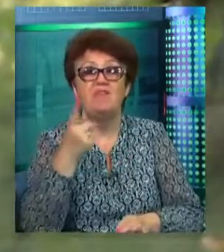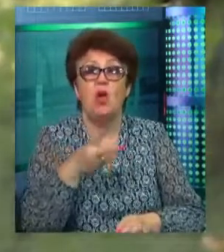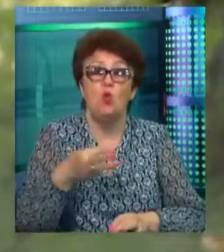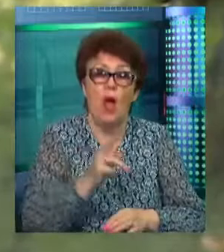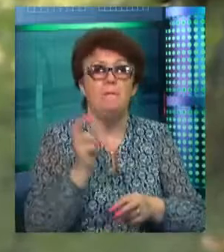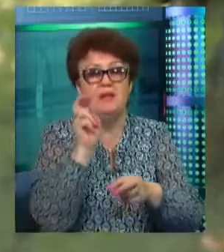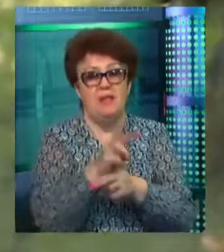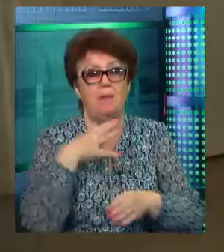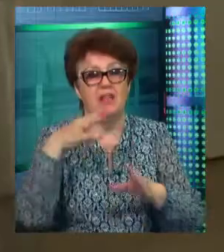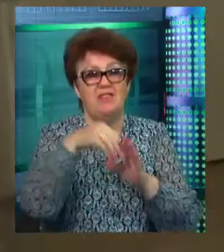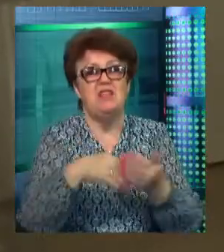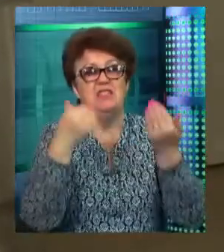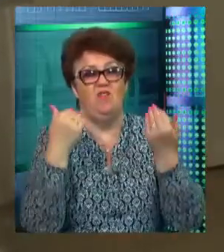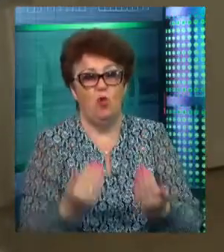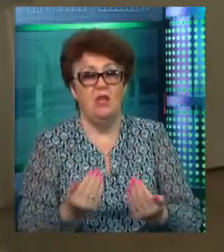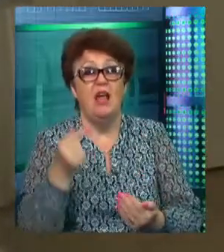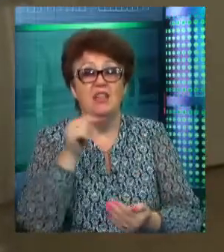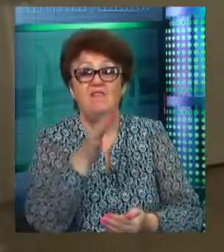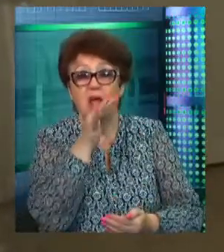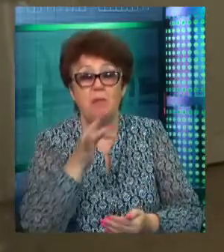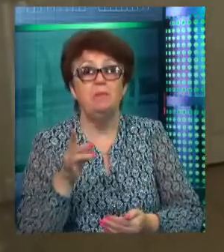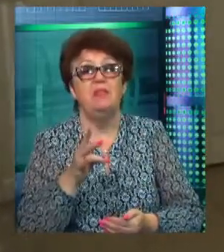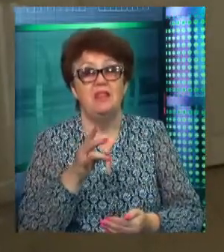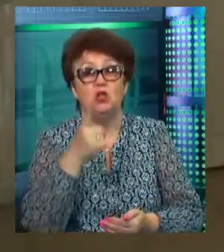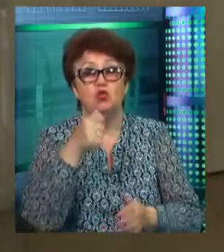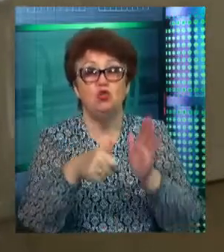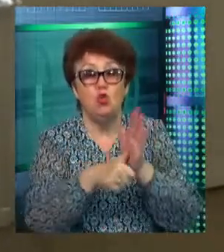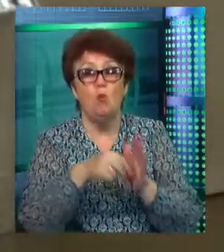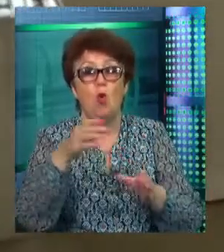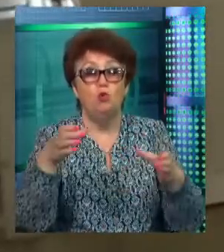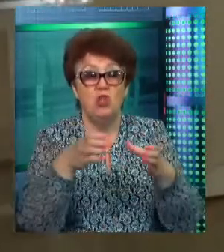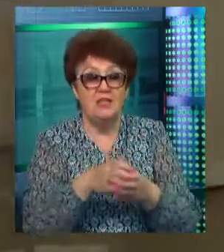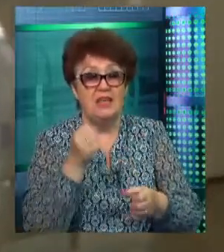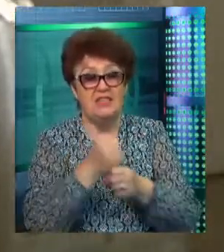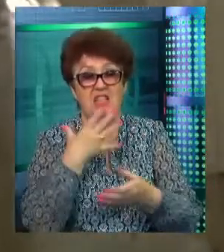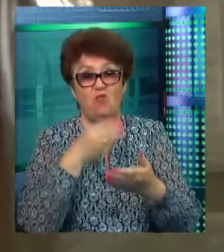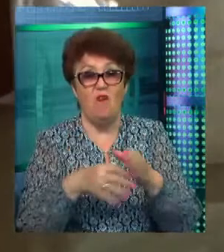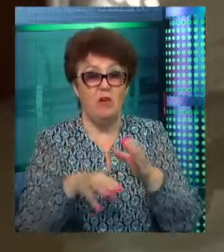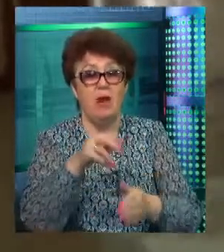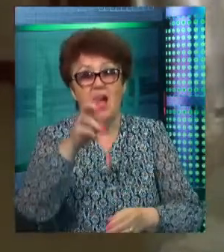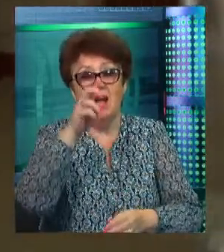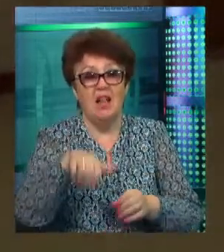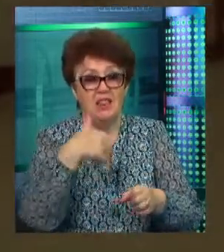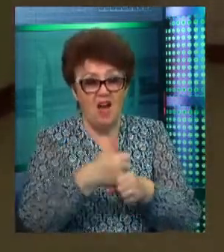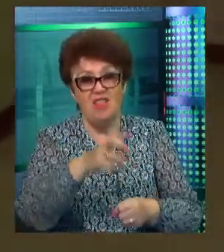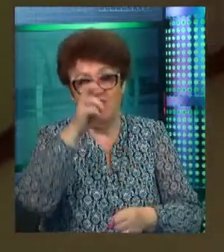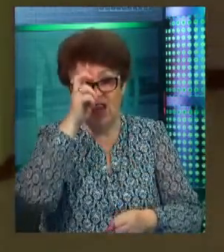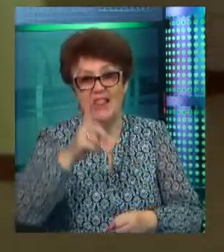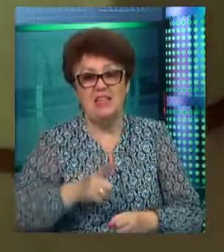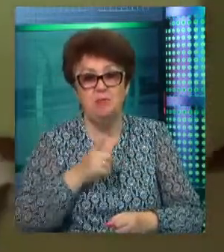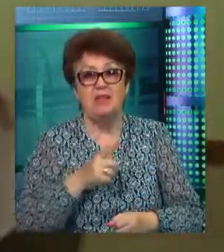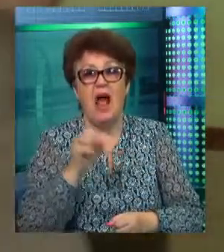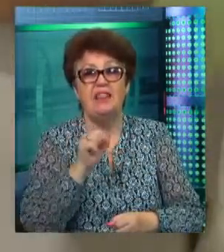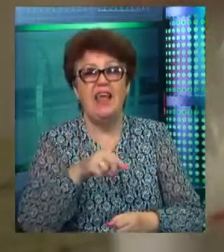прийти проголосовать сегодня тем временем на 100 шестом участки на базе школы номер два сделал свой выбор главный федеральный инспектор по брянской области